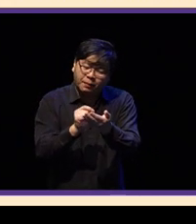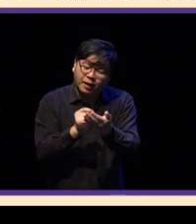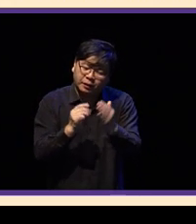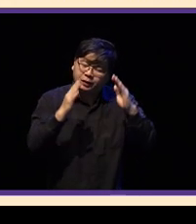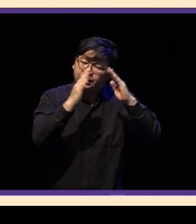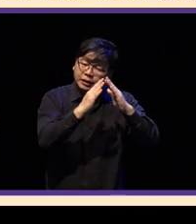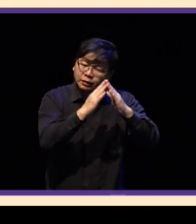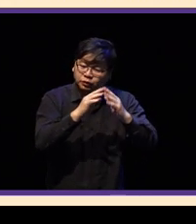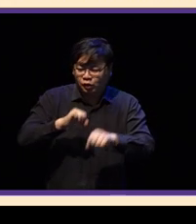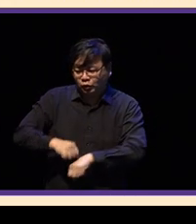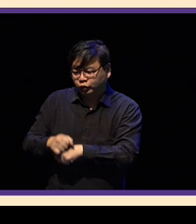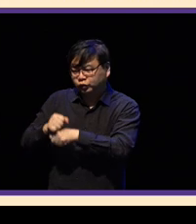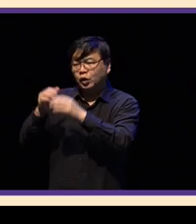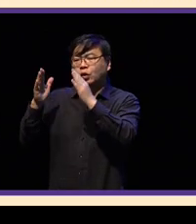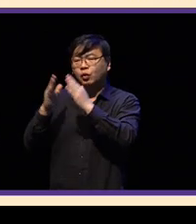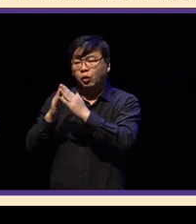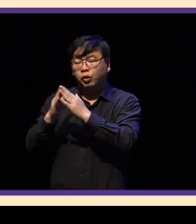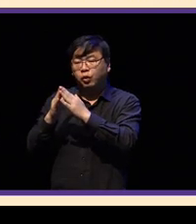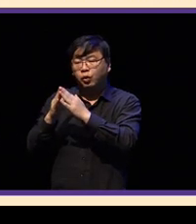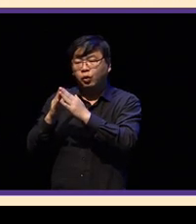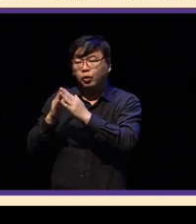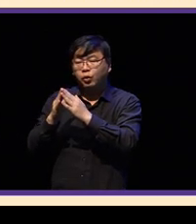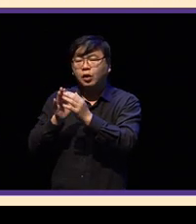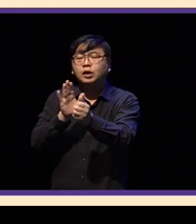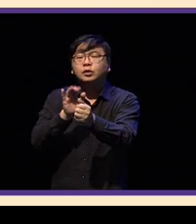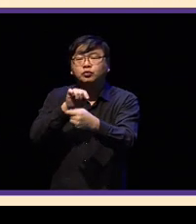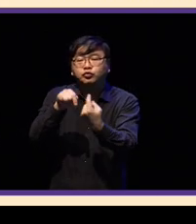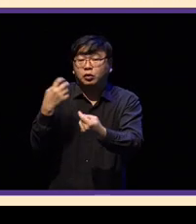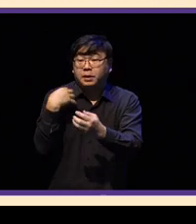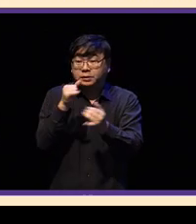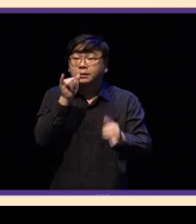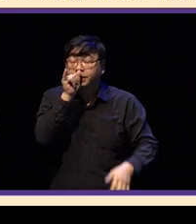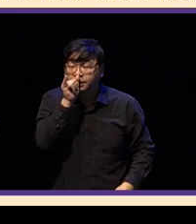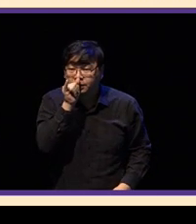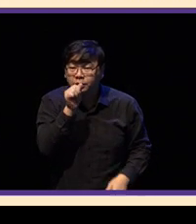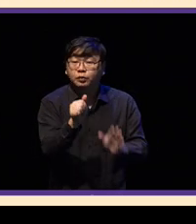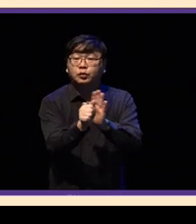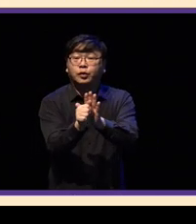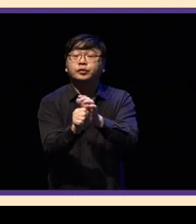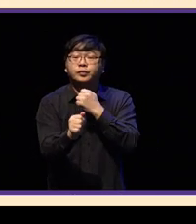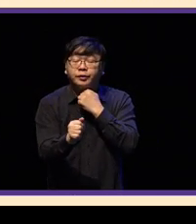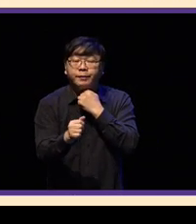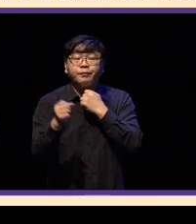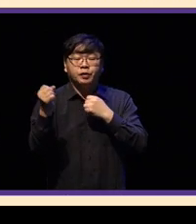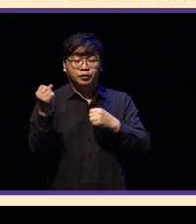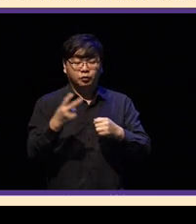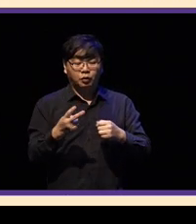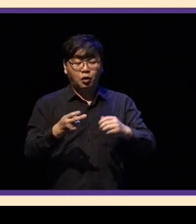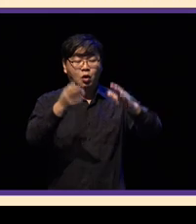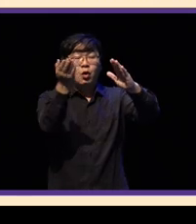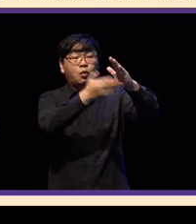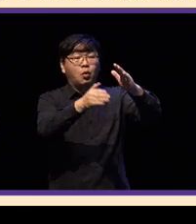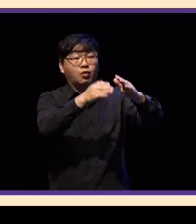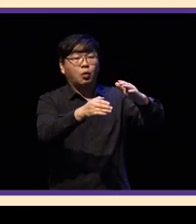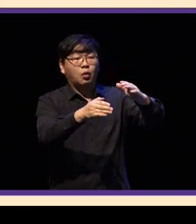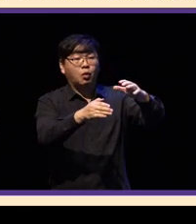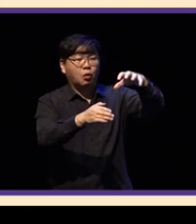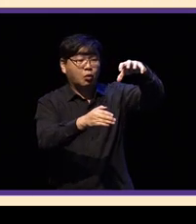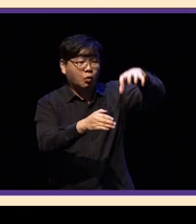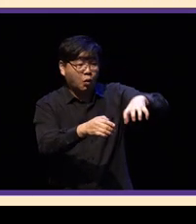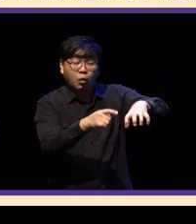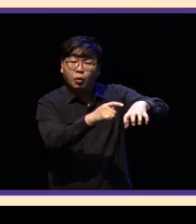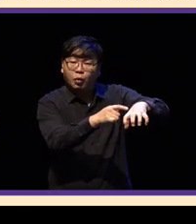등 시각예술 분야의 좀 특성화 공간들을 운영하시는 분들 게다가 공공소유 공간일 때는 민간